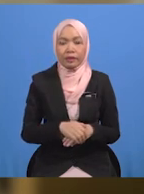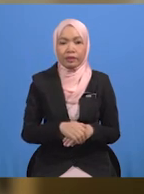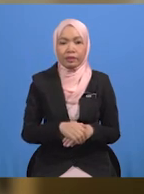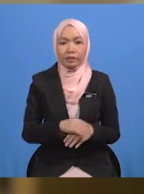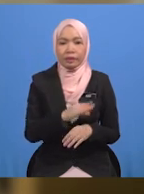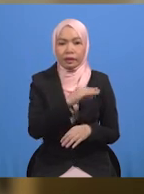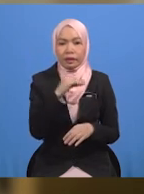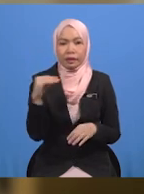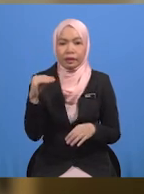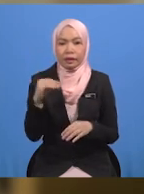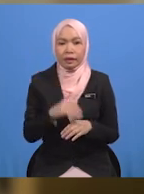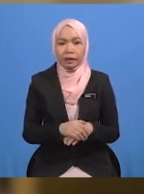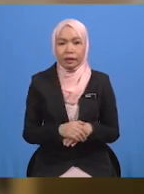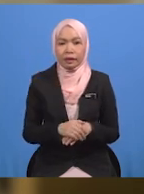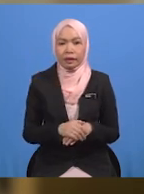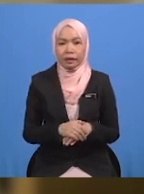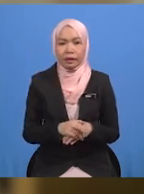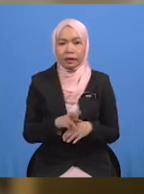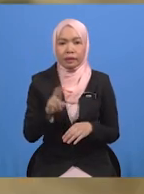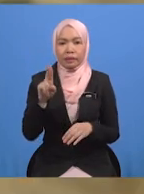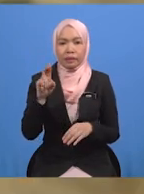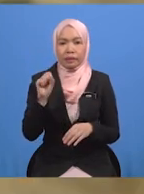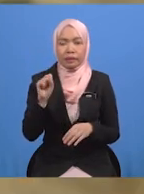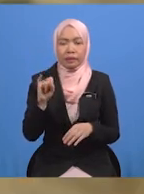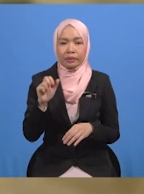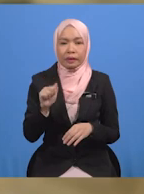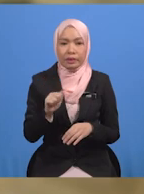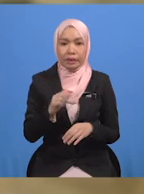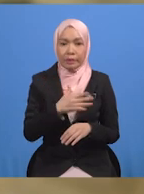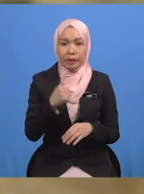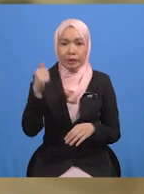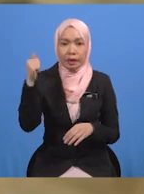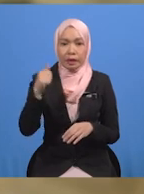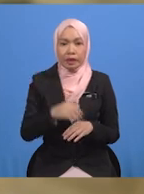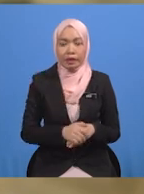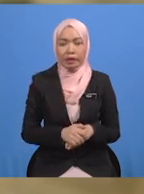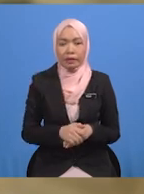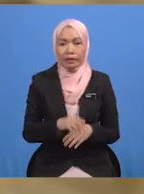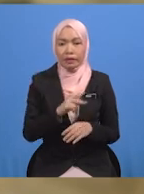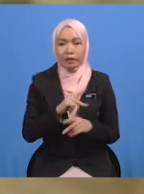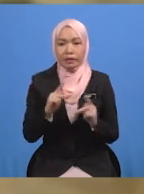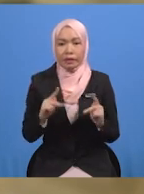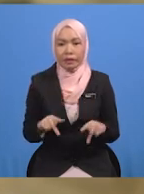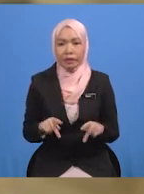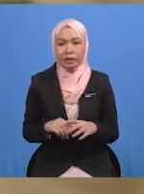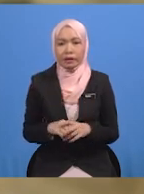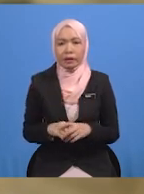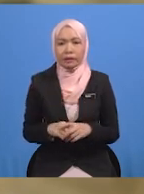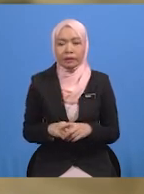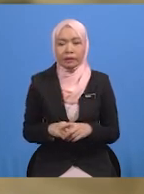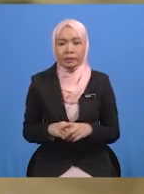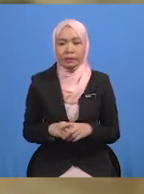Rusia berjaya menguasai Caucasus. Kita beralih pula kepada faktor yang